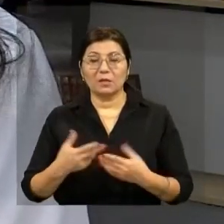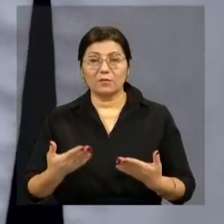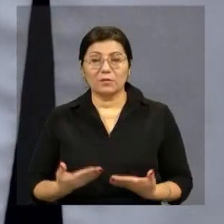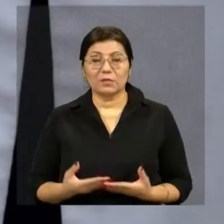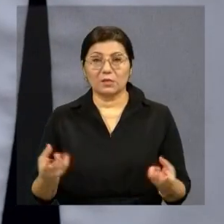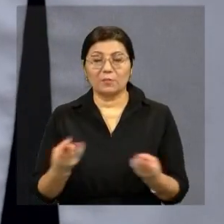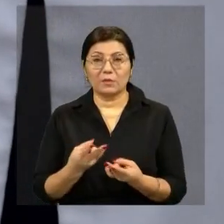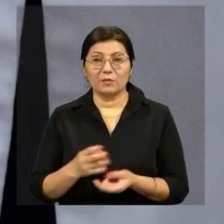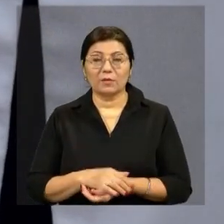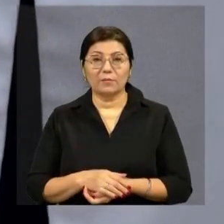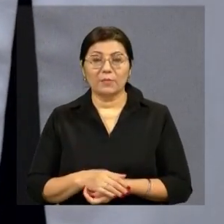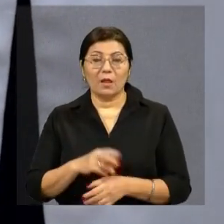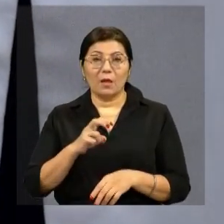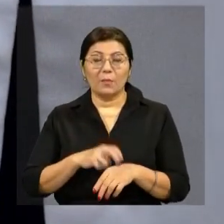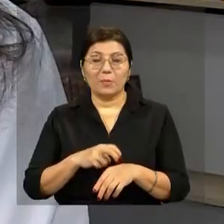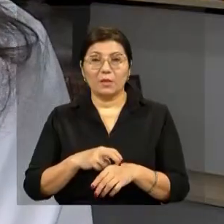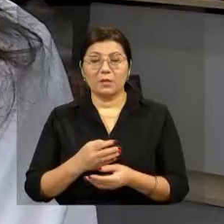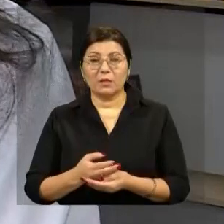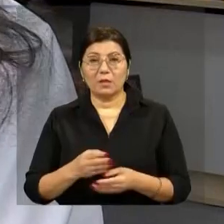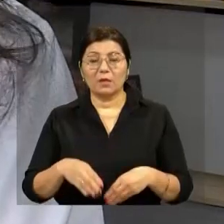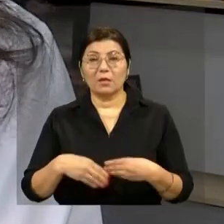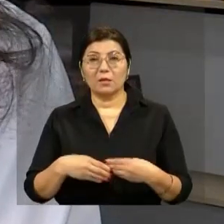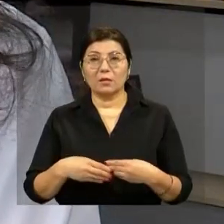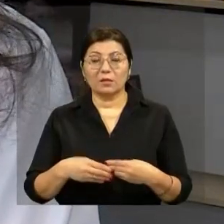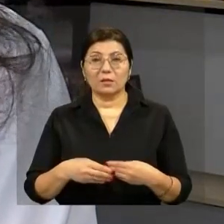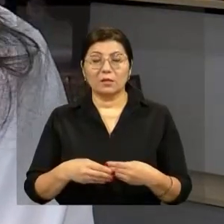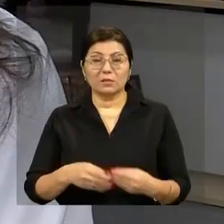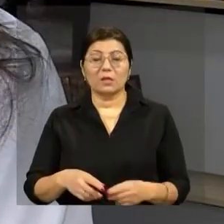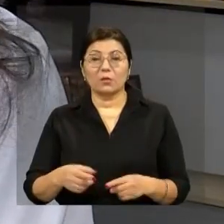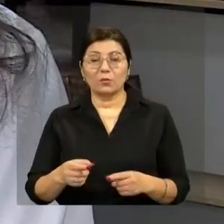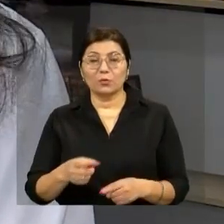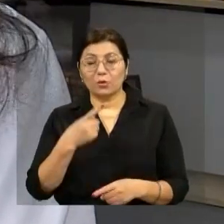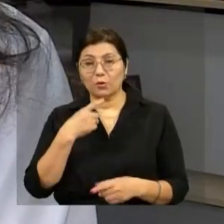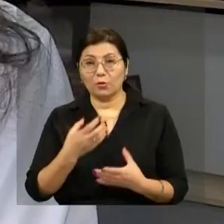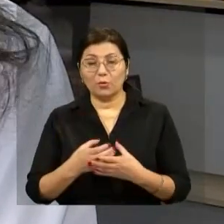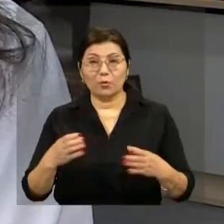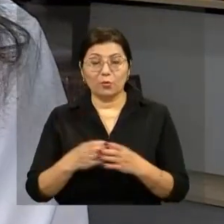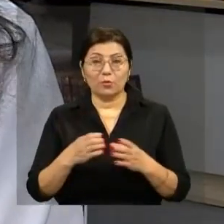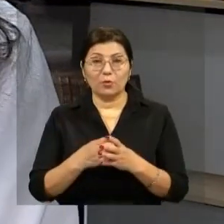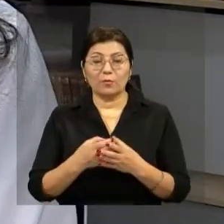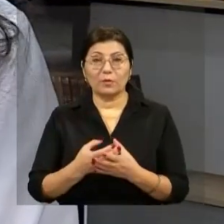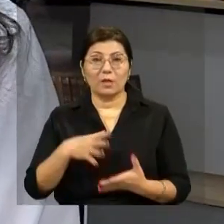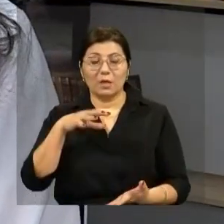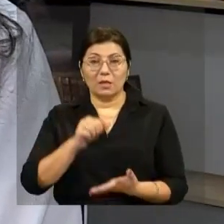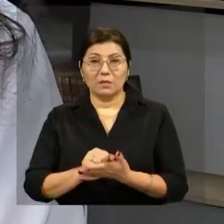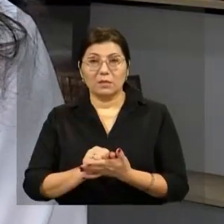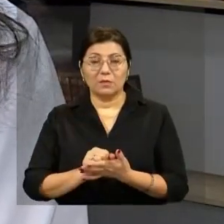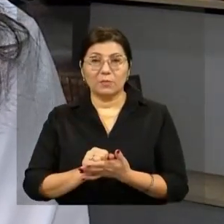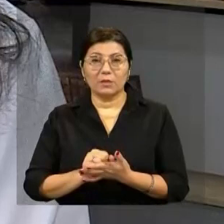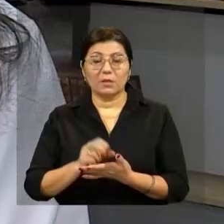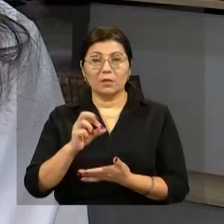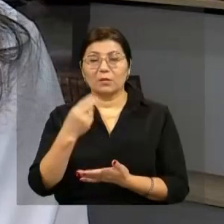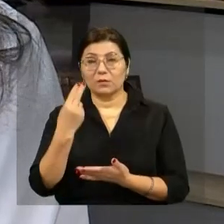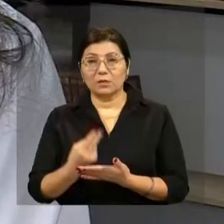понадобится. Медики-волонтеры сдают кровь, посещают детские дома, дом престарелых, занимаются